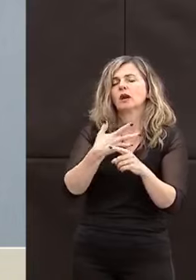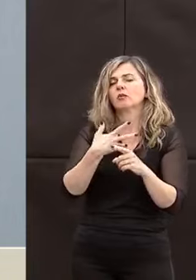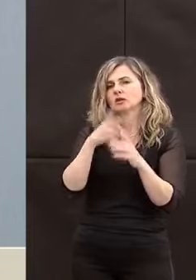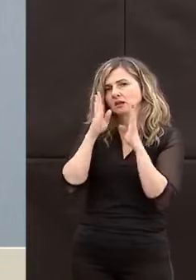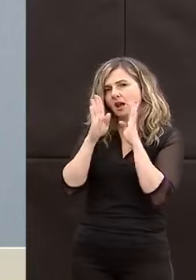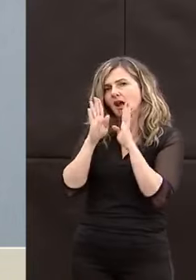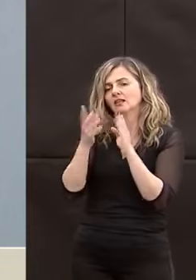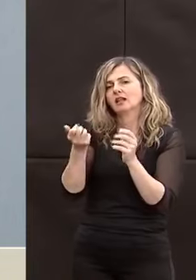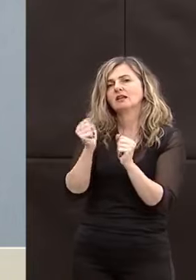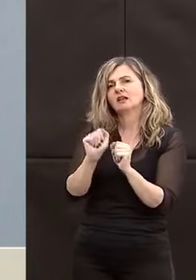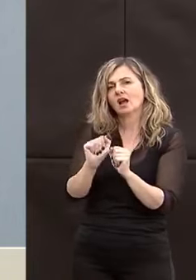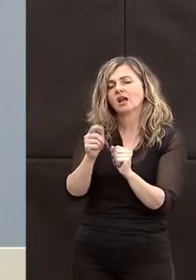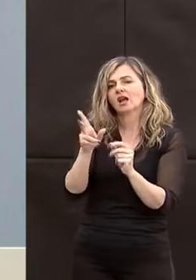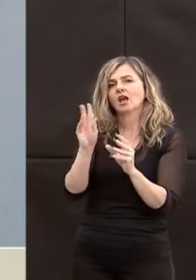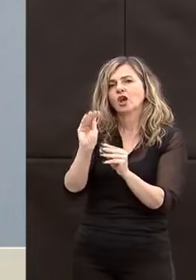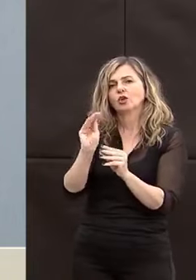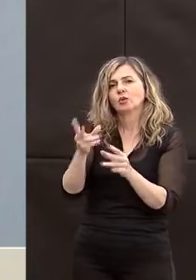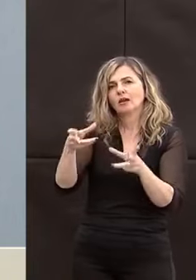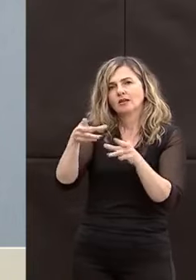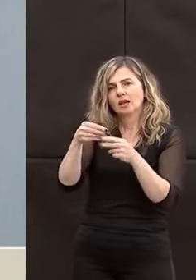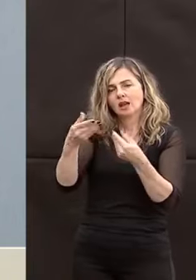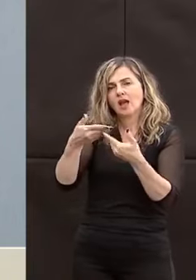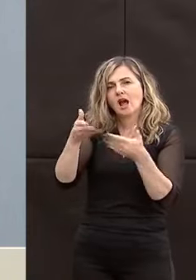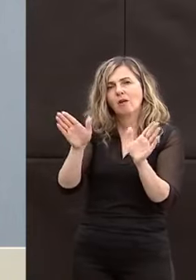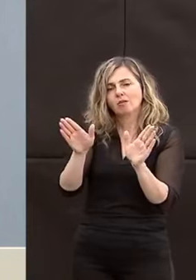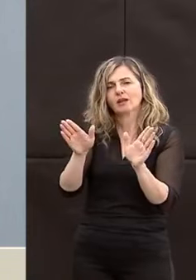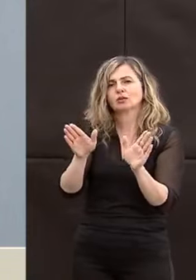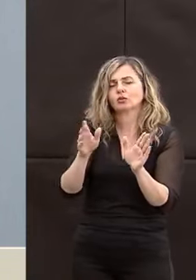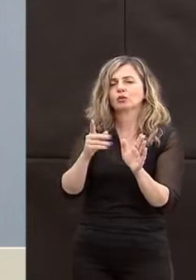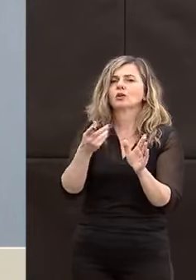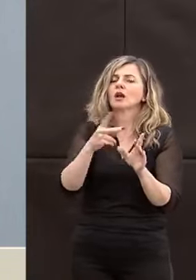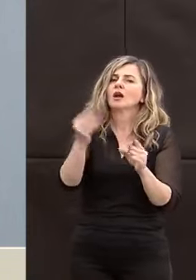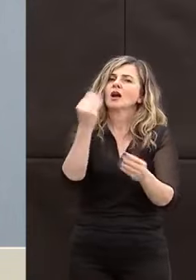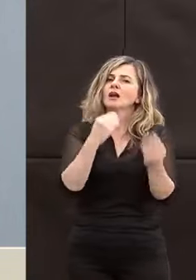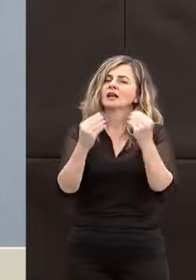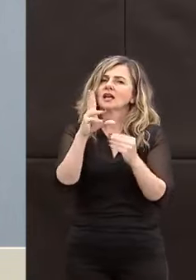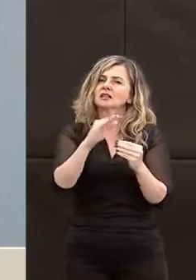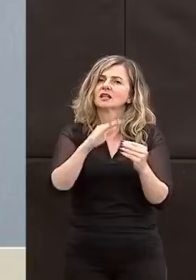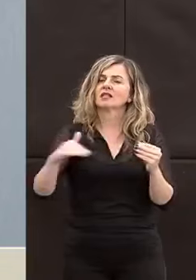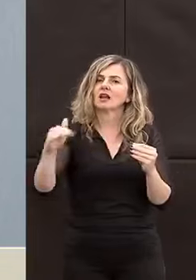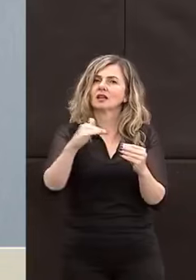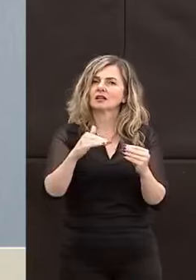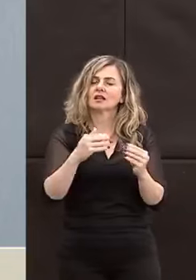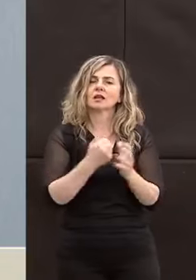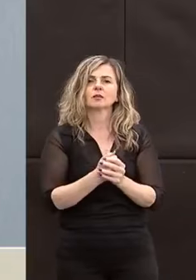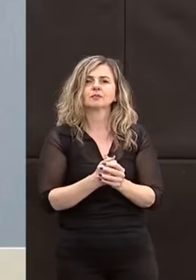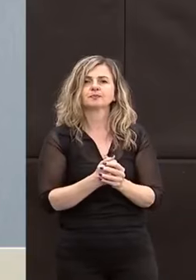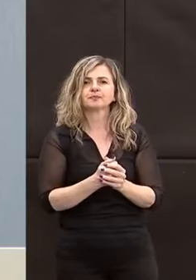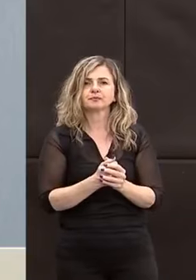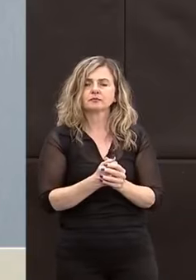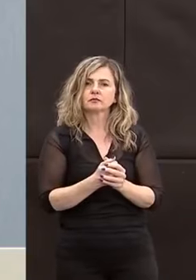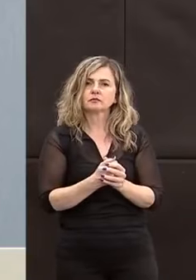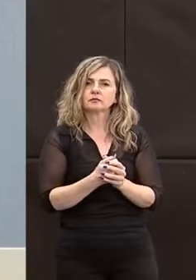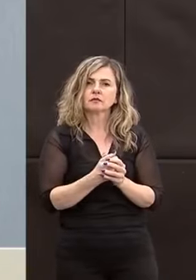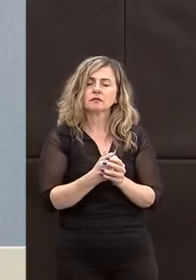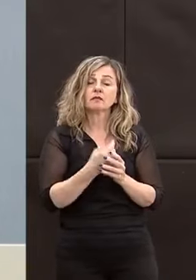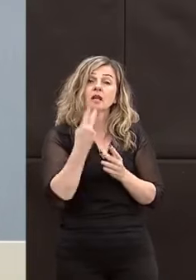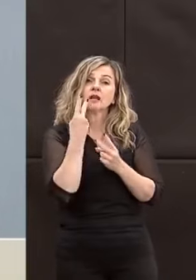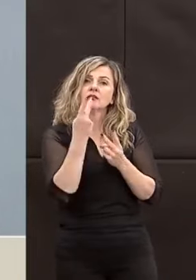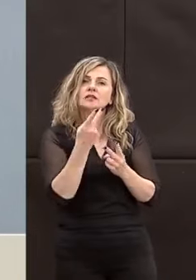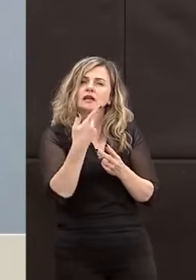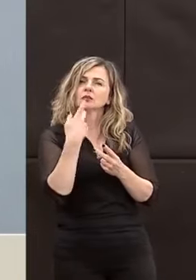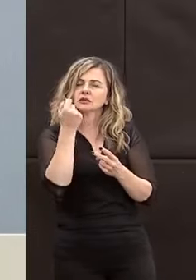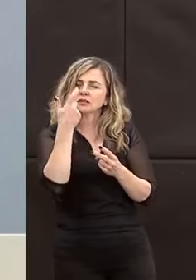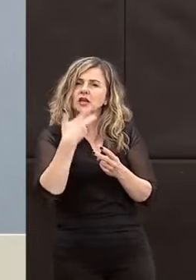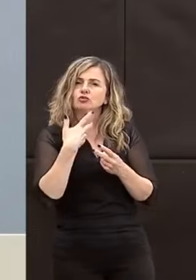attenti anche alla regia alle richieste dei dei trentini e vediamo se spazio anche se immagino che la cifra non ce la possa dare